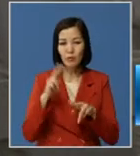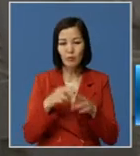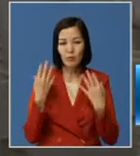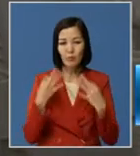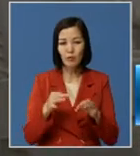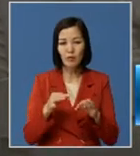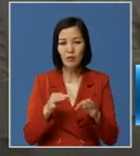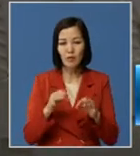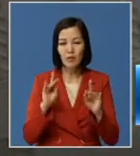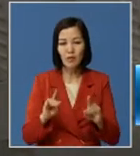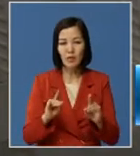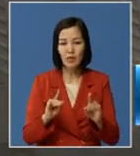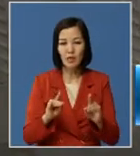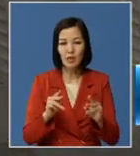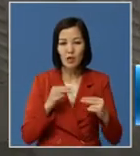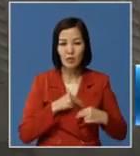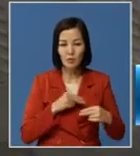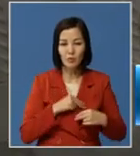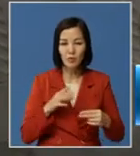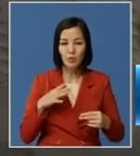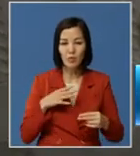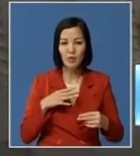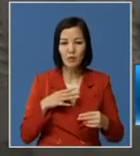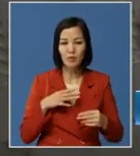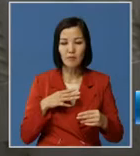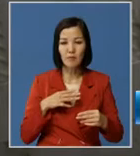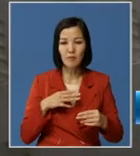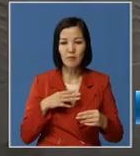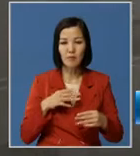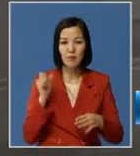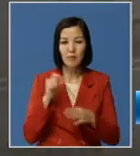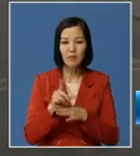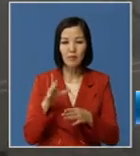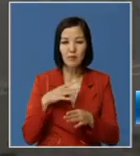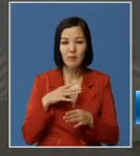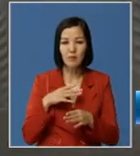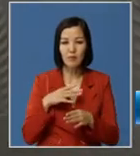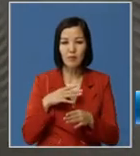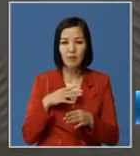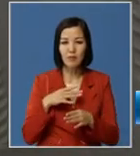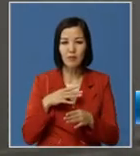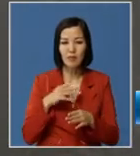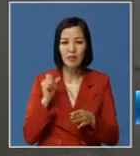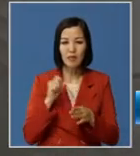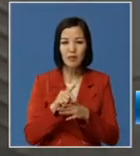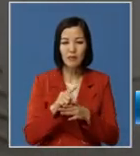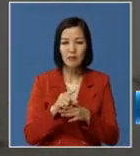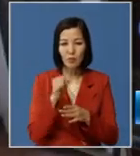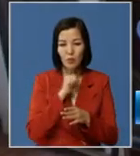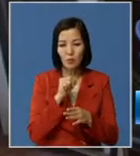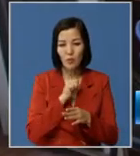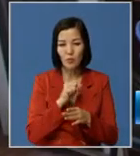мен жиһаз цехына жұмысқа орналастым. Онда ішінде сейф бар, шкафқа тапсырыс болды. Сонан соң мен қайтсем де тапсырыс иесін тонауды